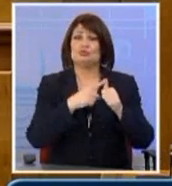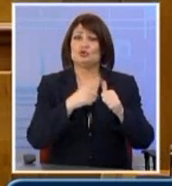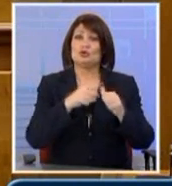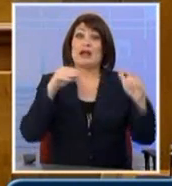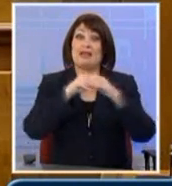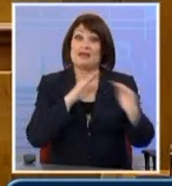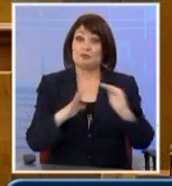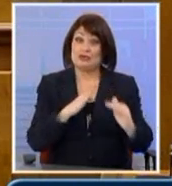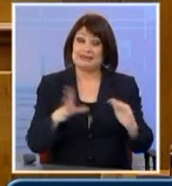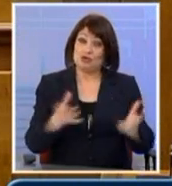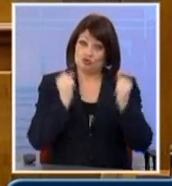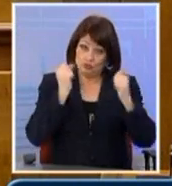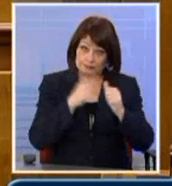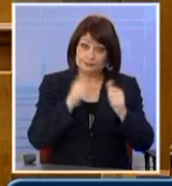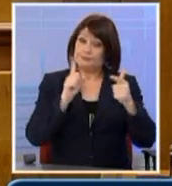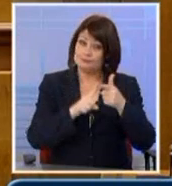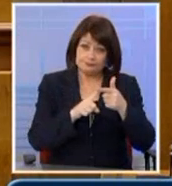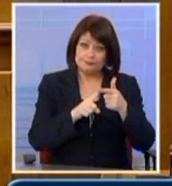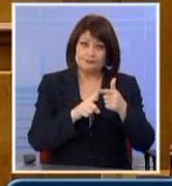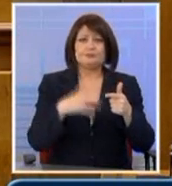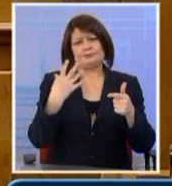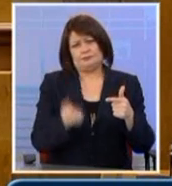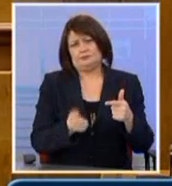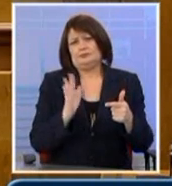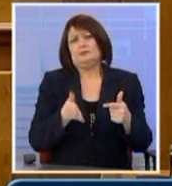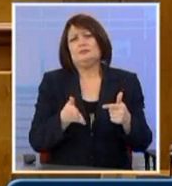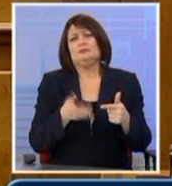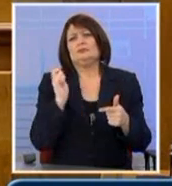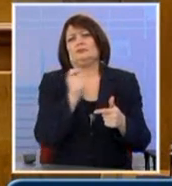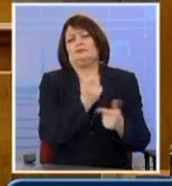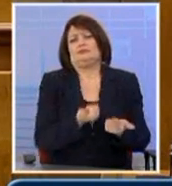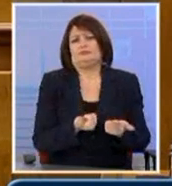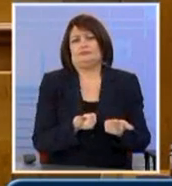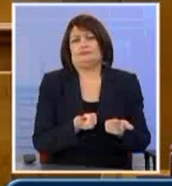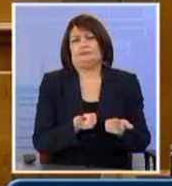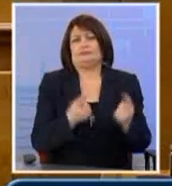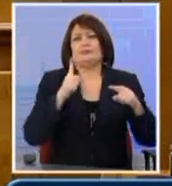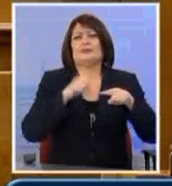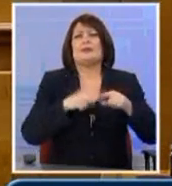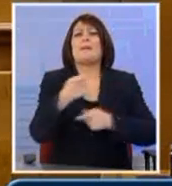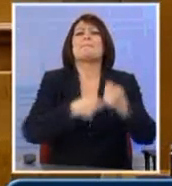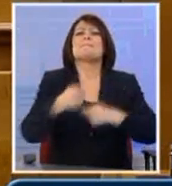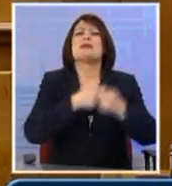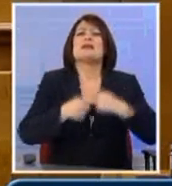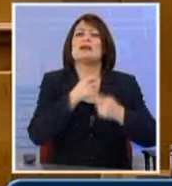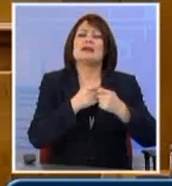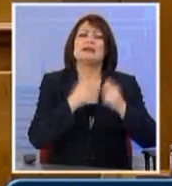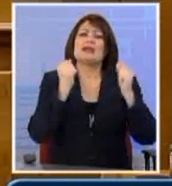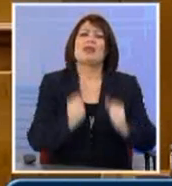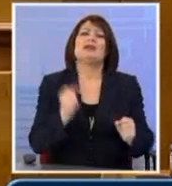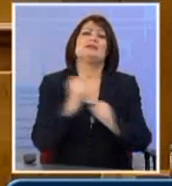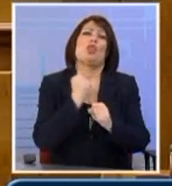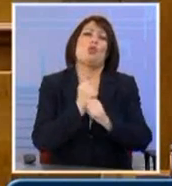καταθέσεις και δεύτερο για να υπάρχει δυνατότητα χρηματοδότησης των ελληνικών επιχειρήσεων και των θέσεων